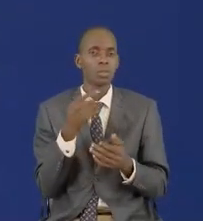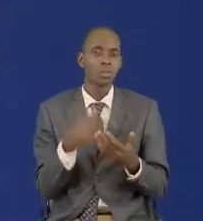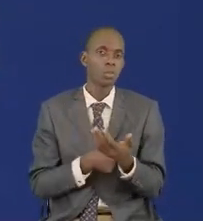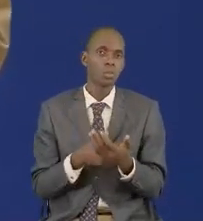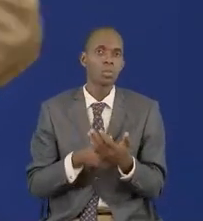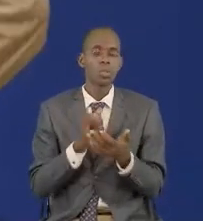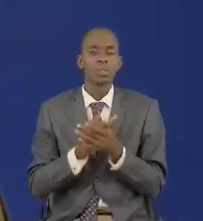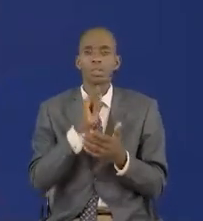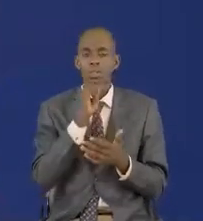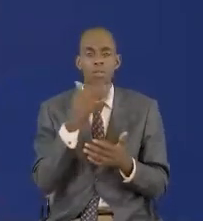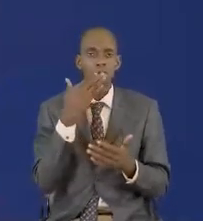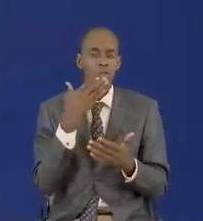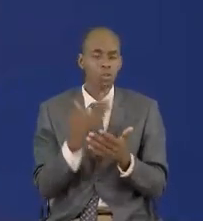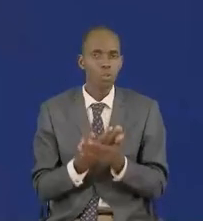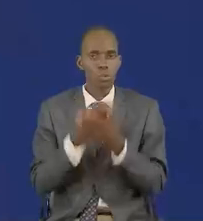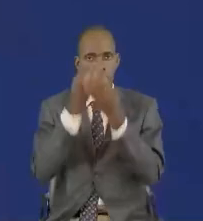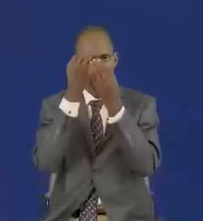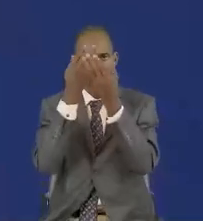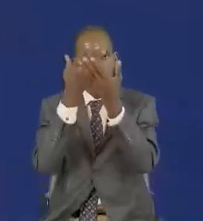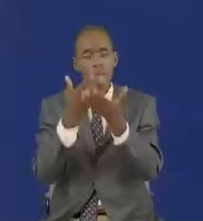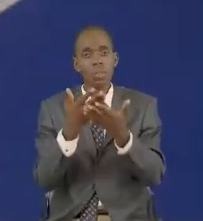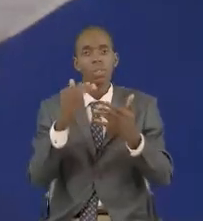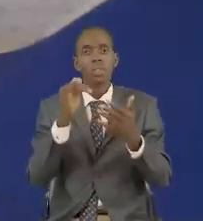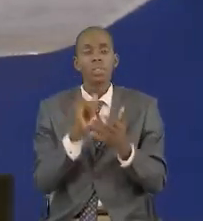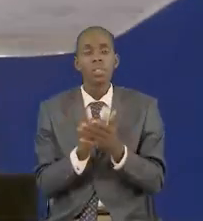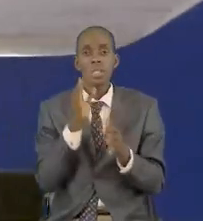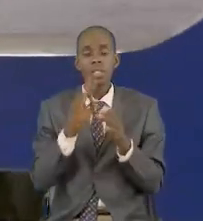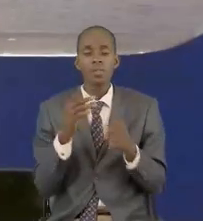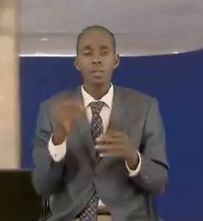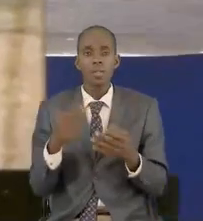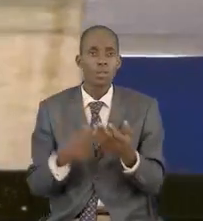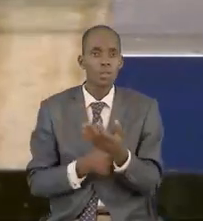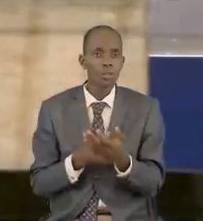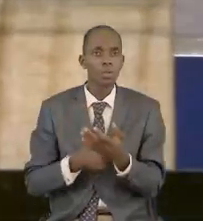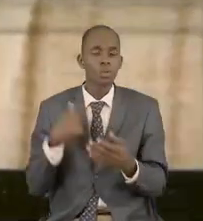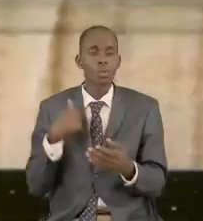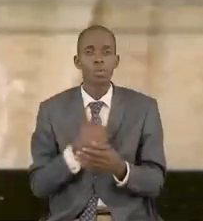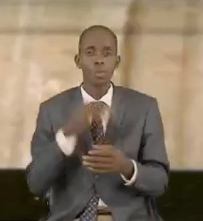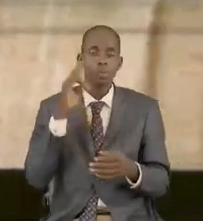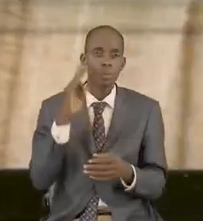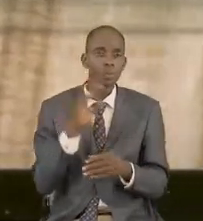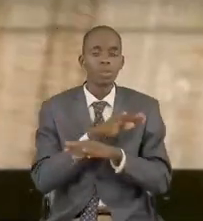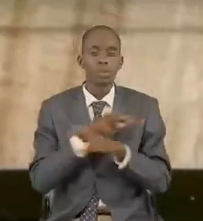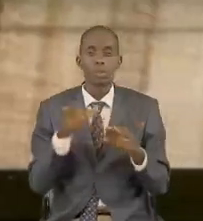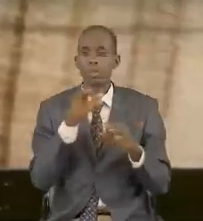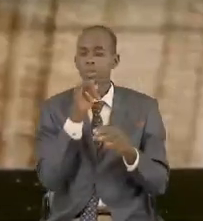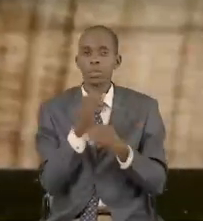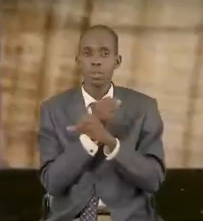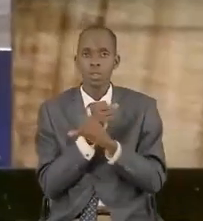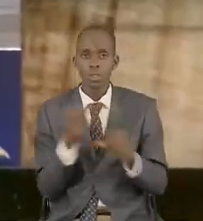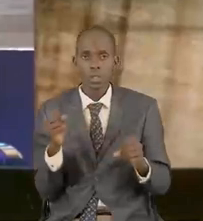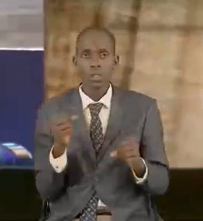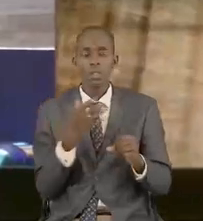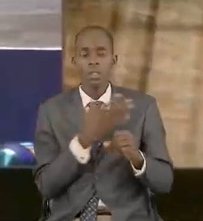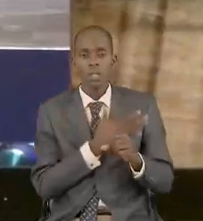l'Évangile si l'évangile que nous prêchons ne sauve pas ne